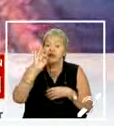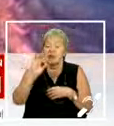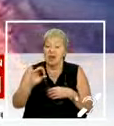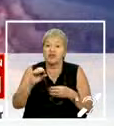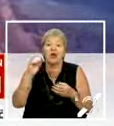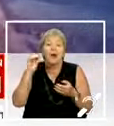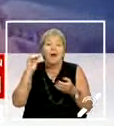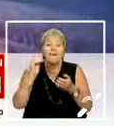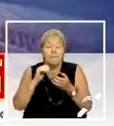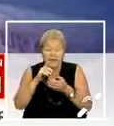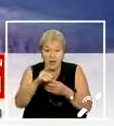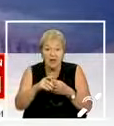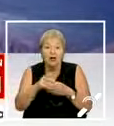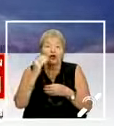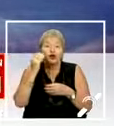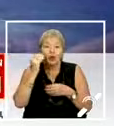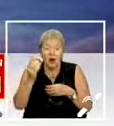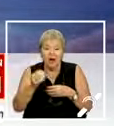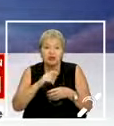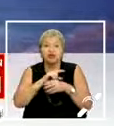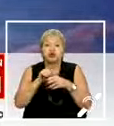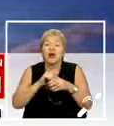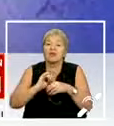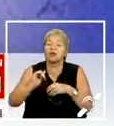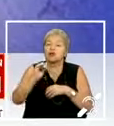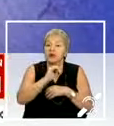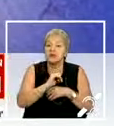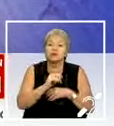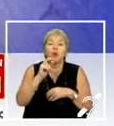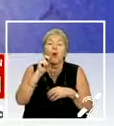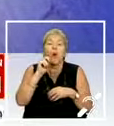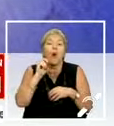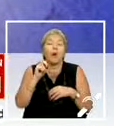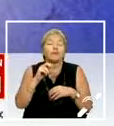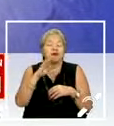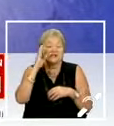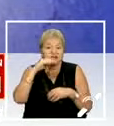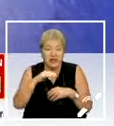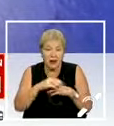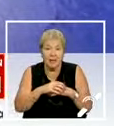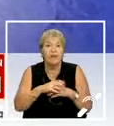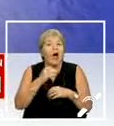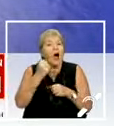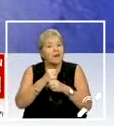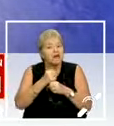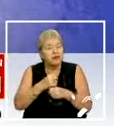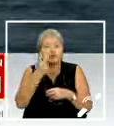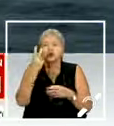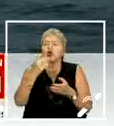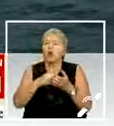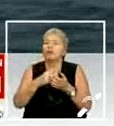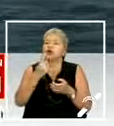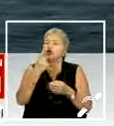8 zile. A organizat două expediții deja în 2021 și 2022. Mulți